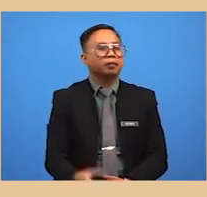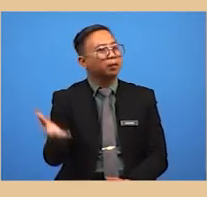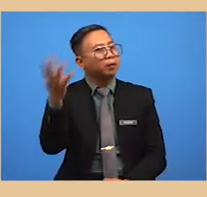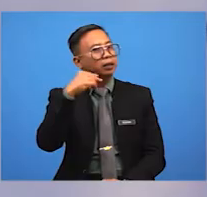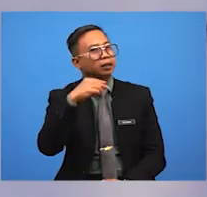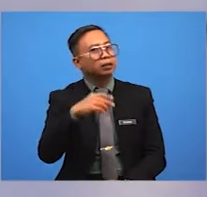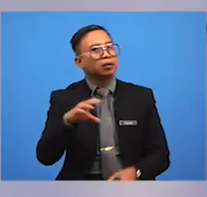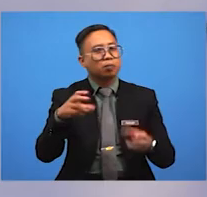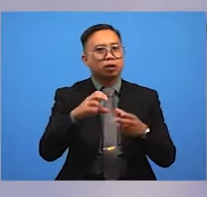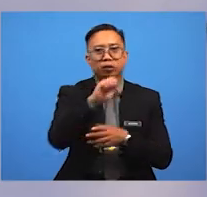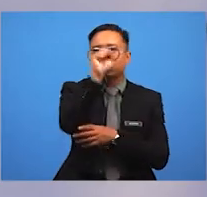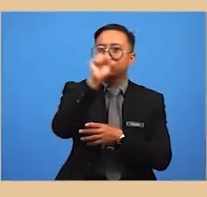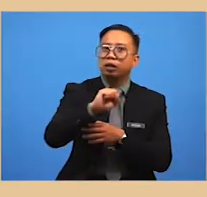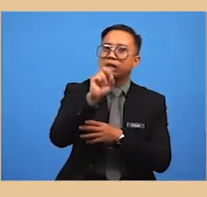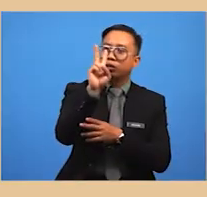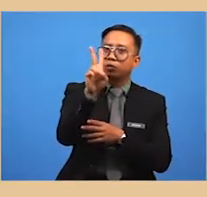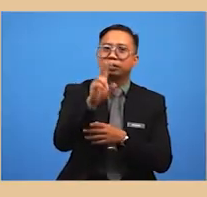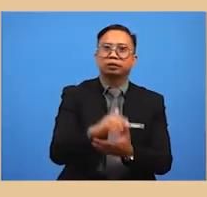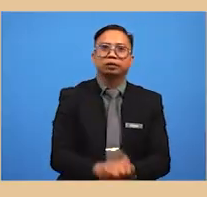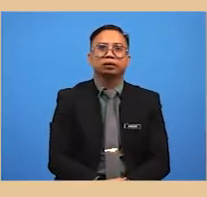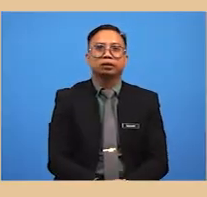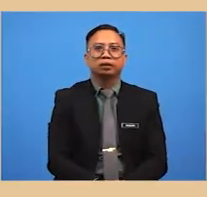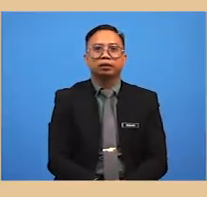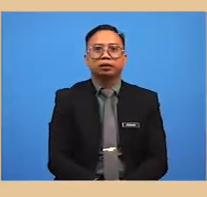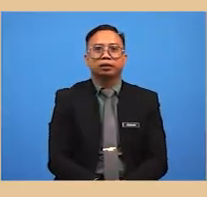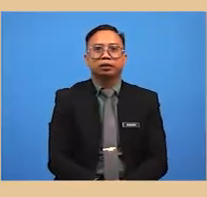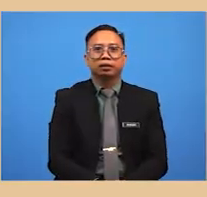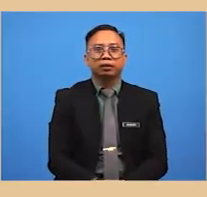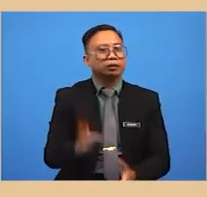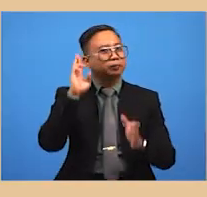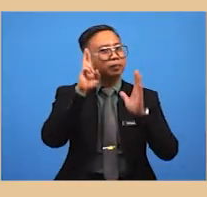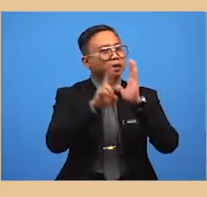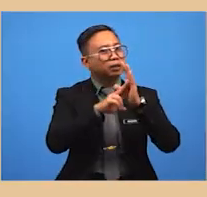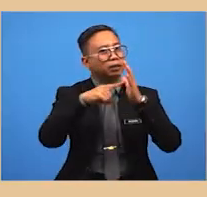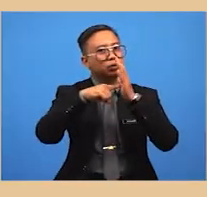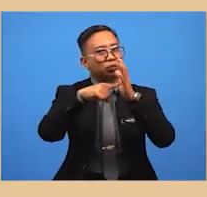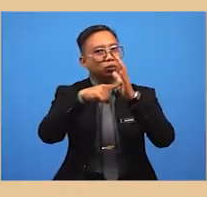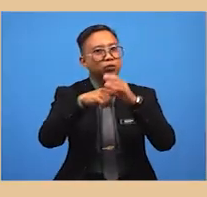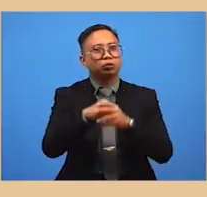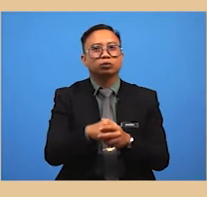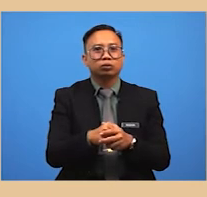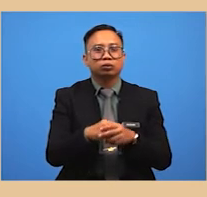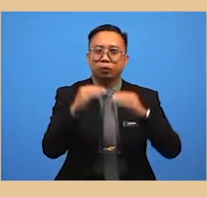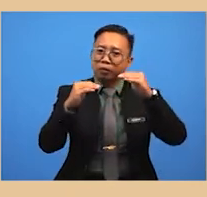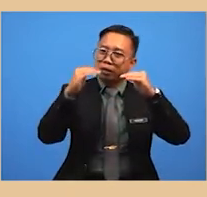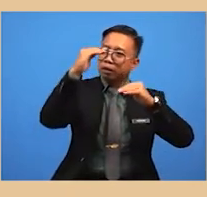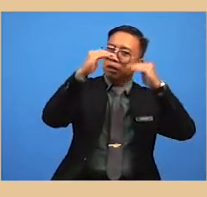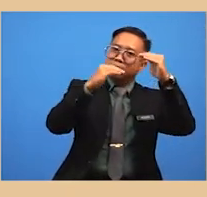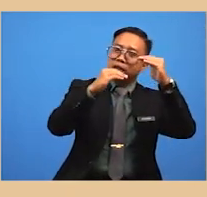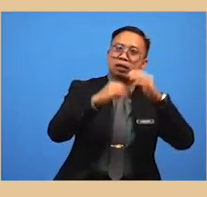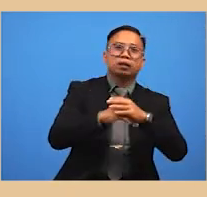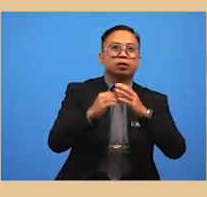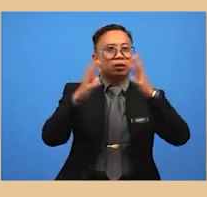Mari kita mencuba soalan yang kedua. Rajah menunjukkan